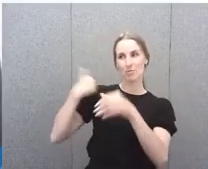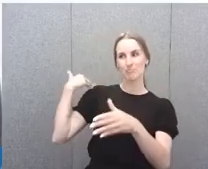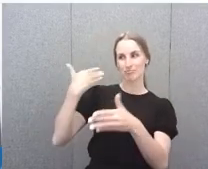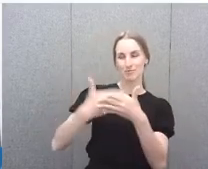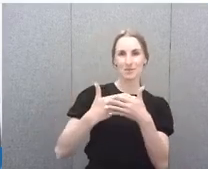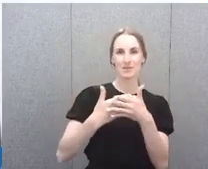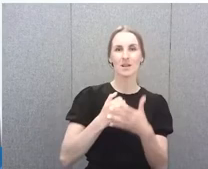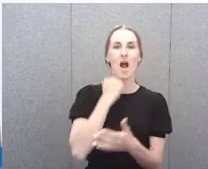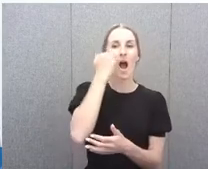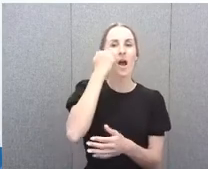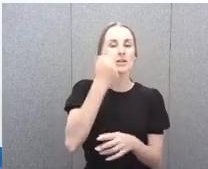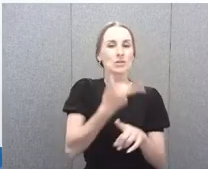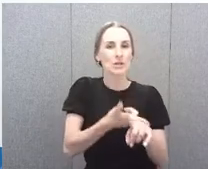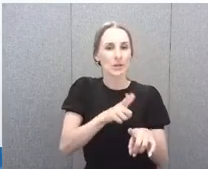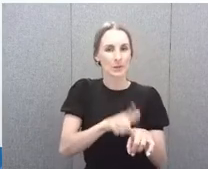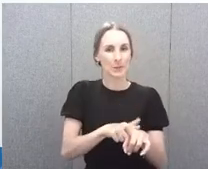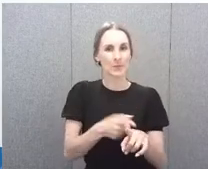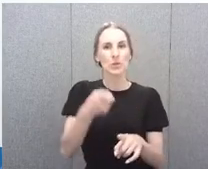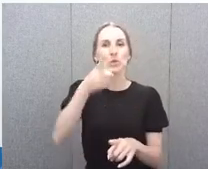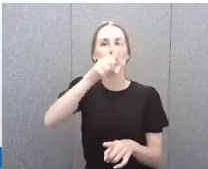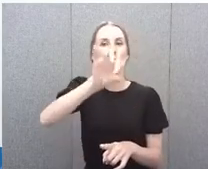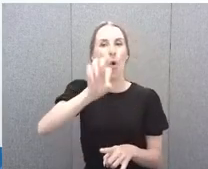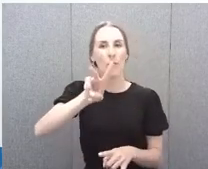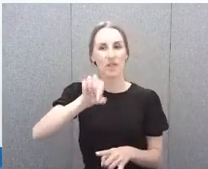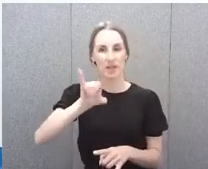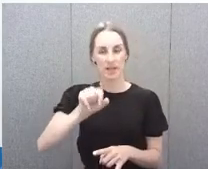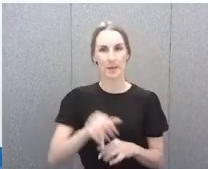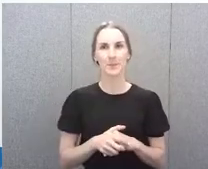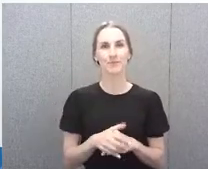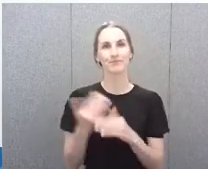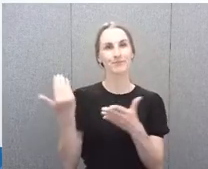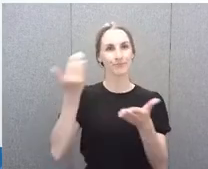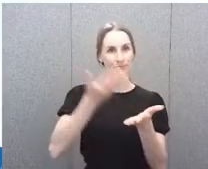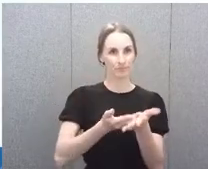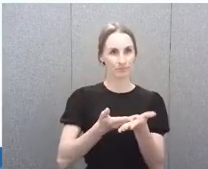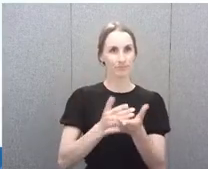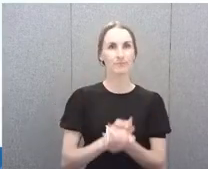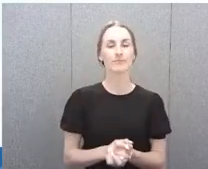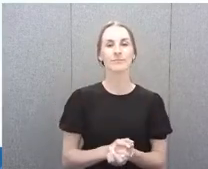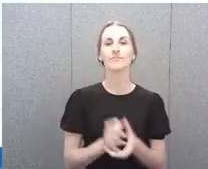изменениями за последние 30 лет. Спасибо, Довиля. Следующее.